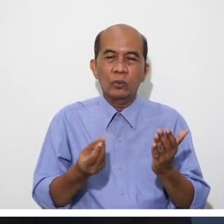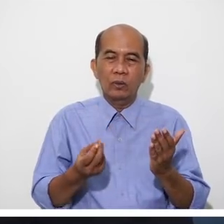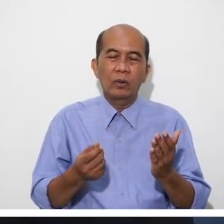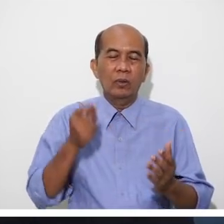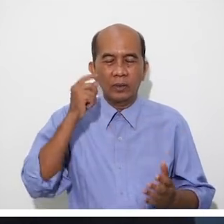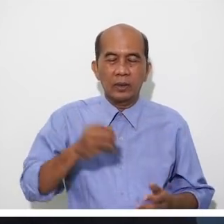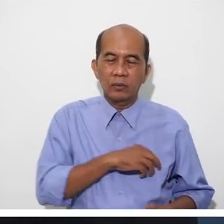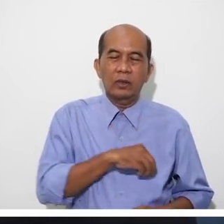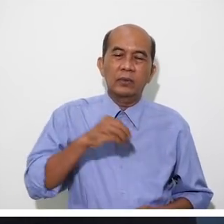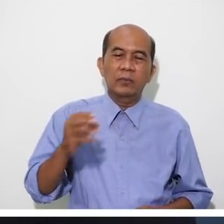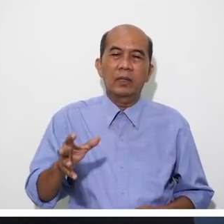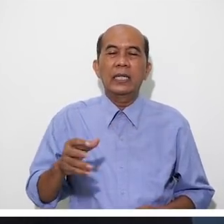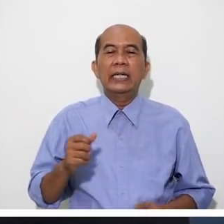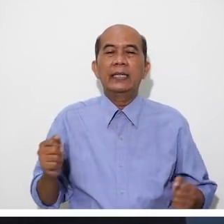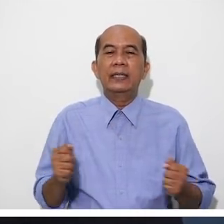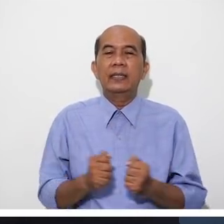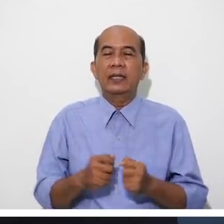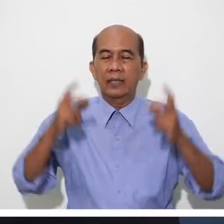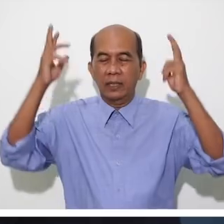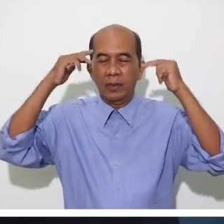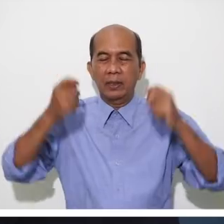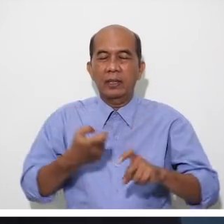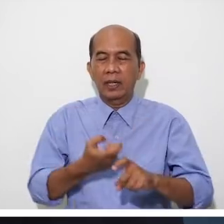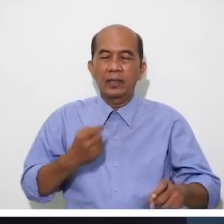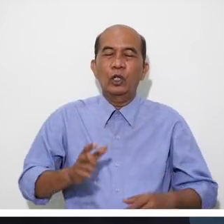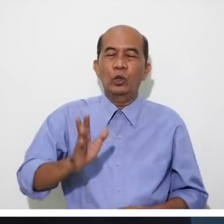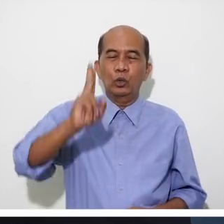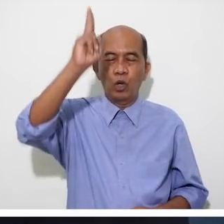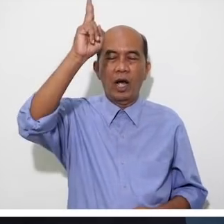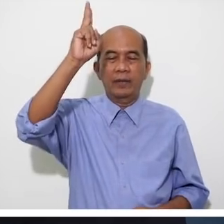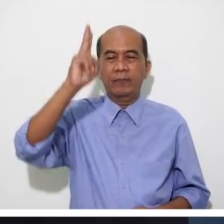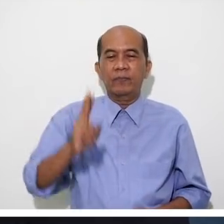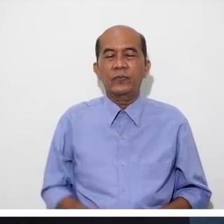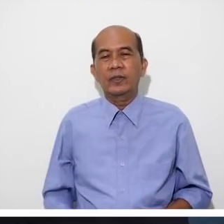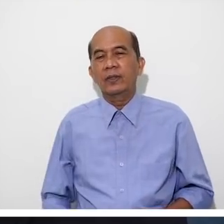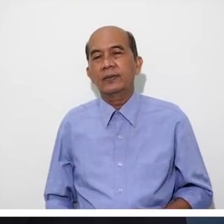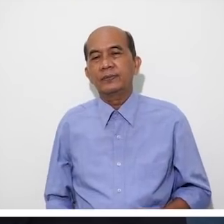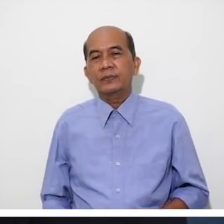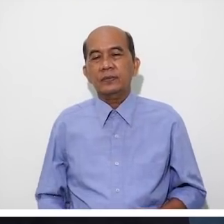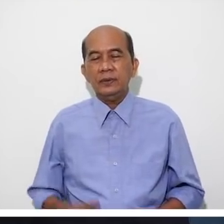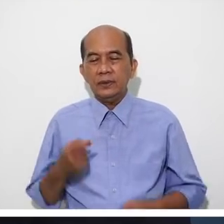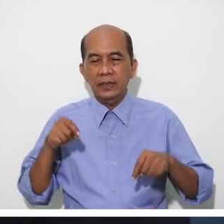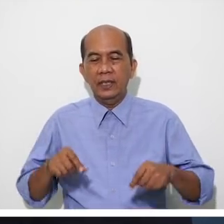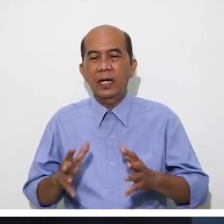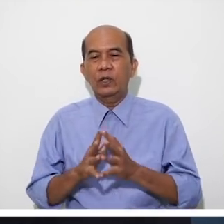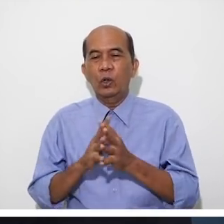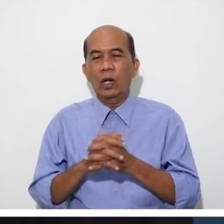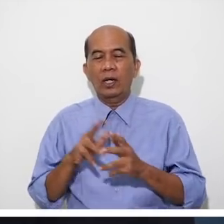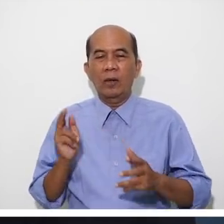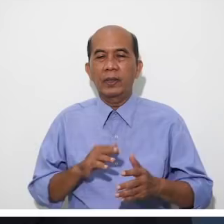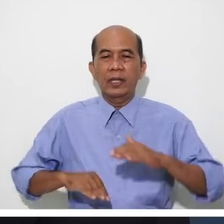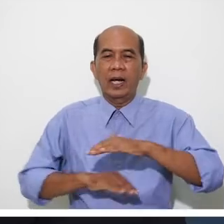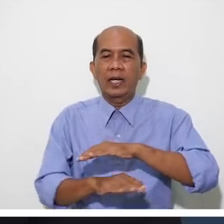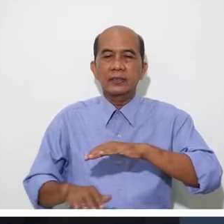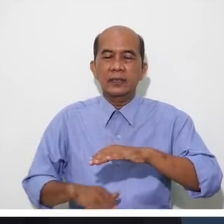persembahkan dengan hikmat yang berasal dari Tuhan. Oh Tuhan, inilah doa persembahan kami yang kami